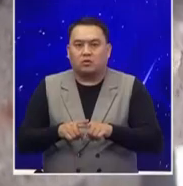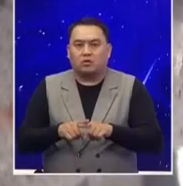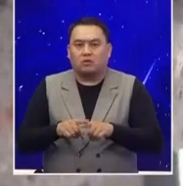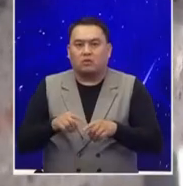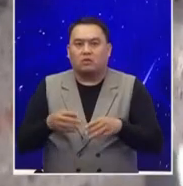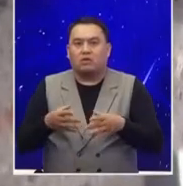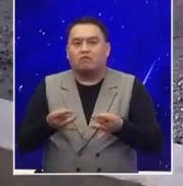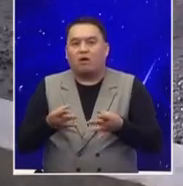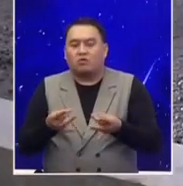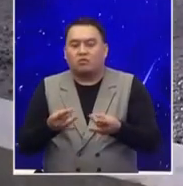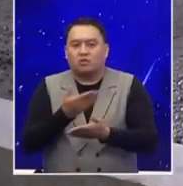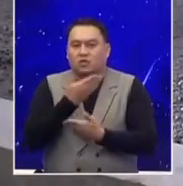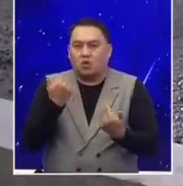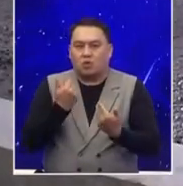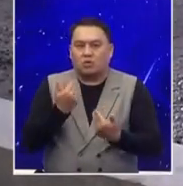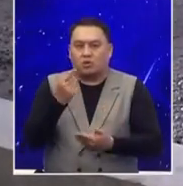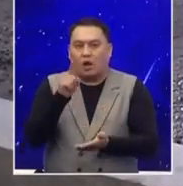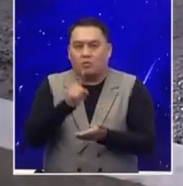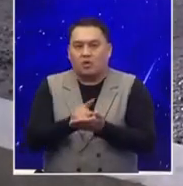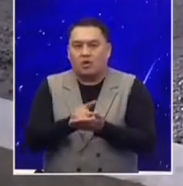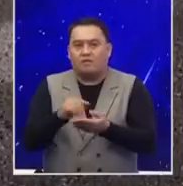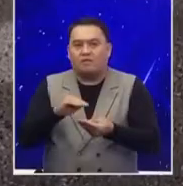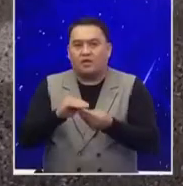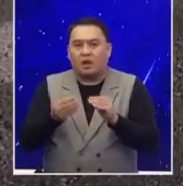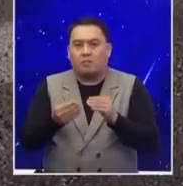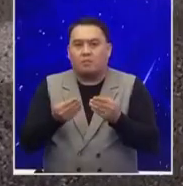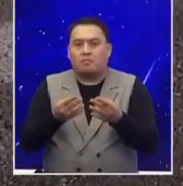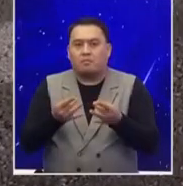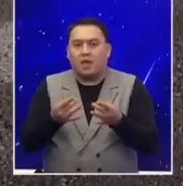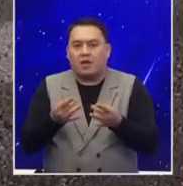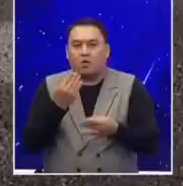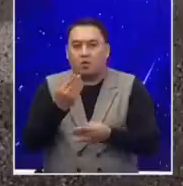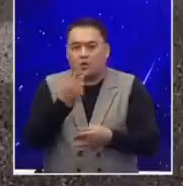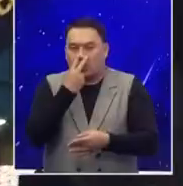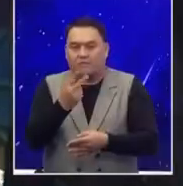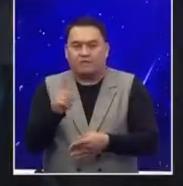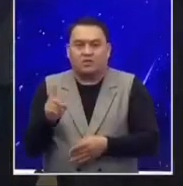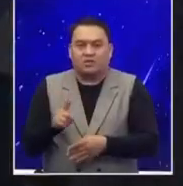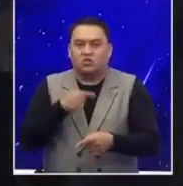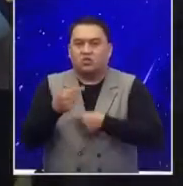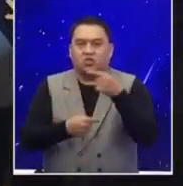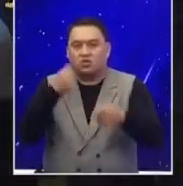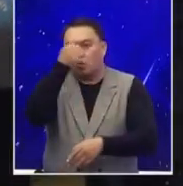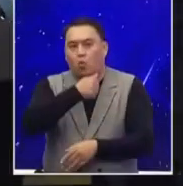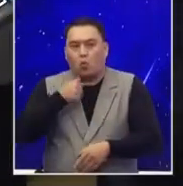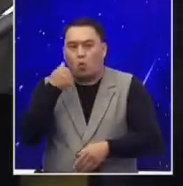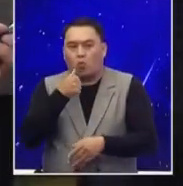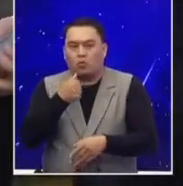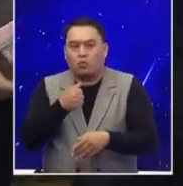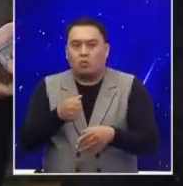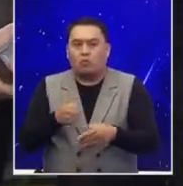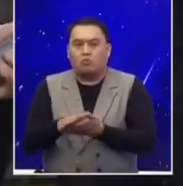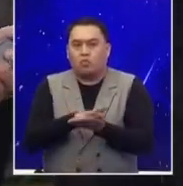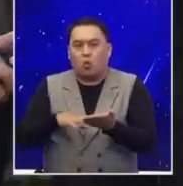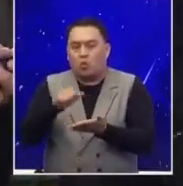фактурный слой? Ты должен, верхний должен быть, мелкозерности. Уже вот у тебя вот это, через год он у тебя бярлык